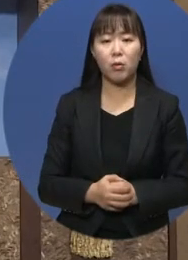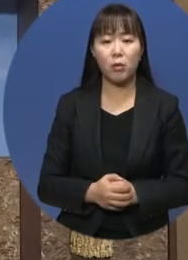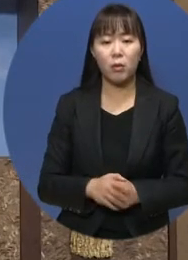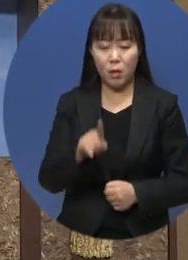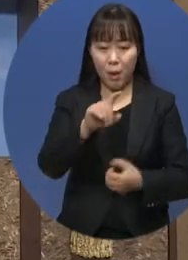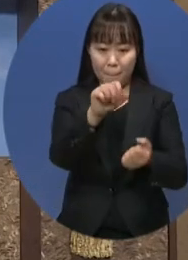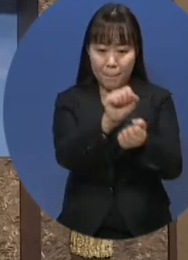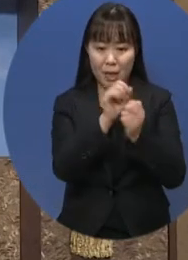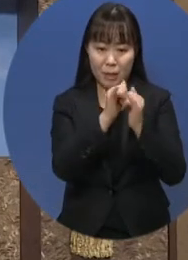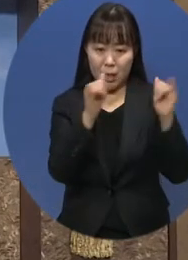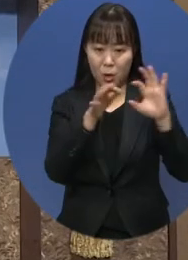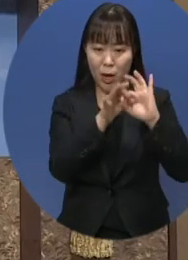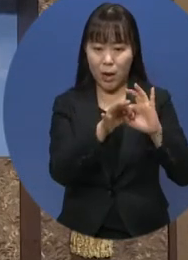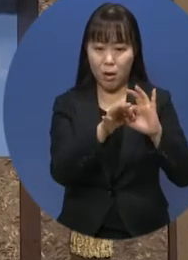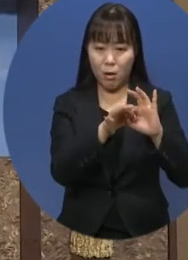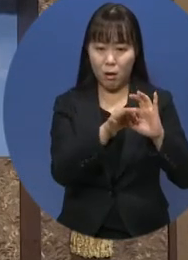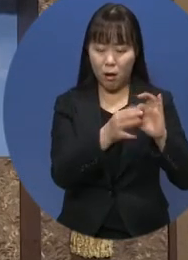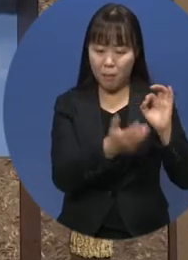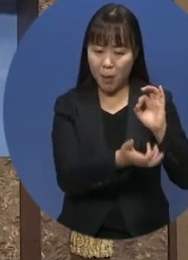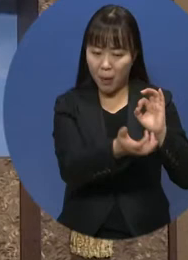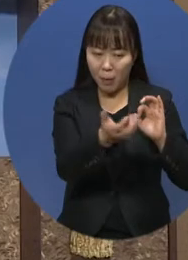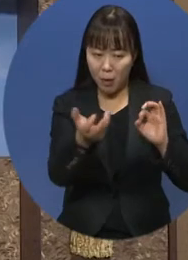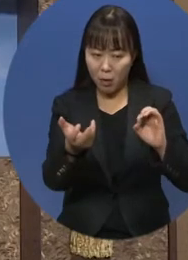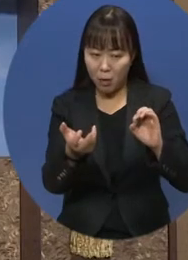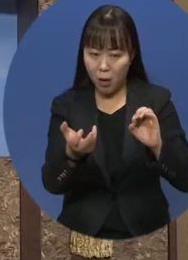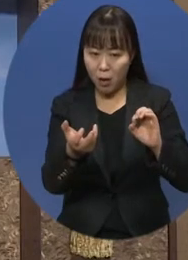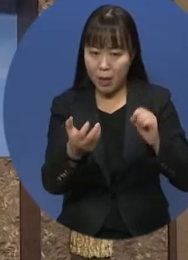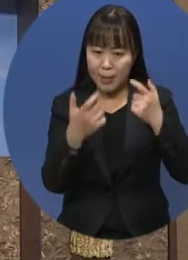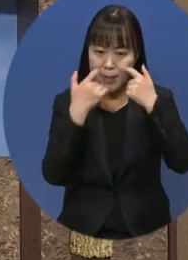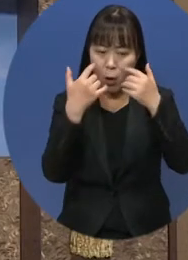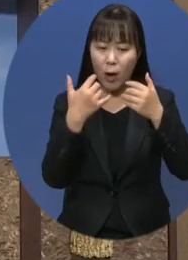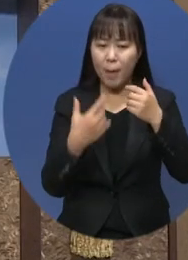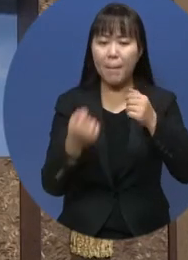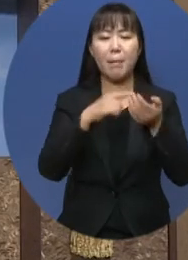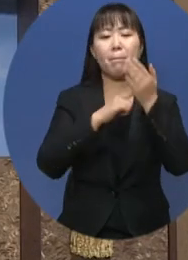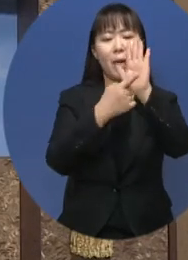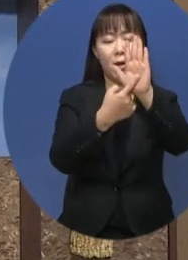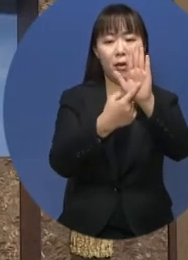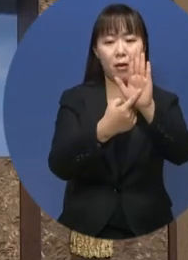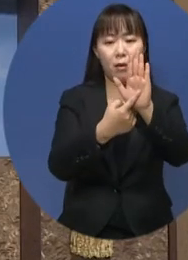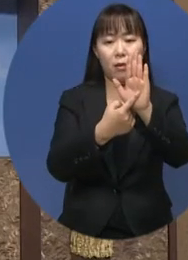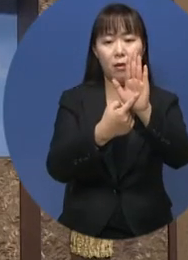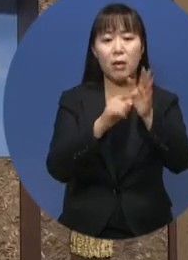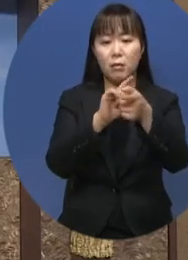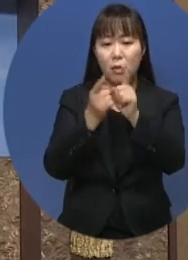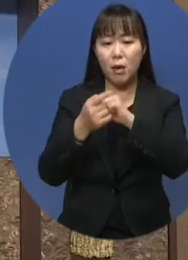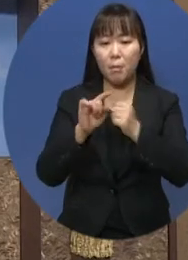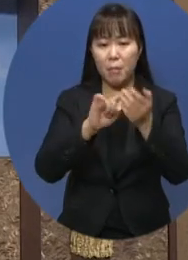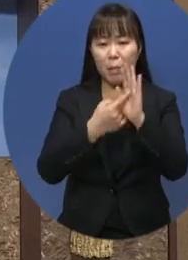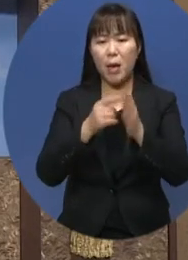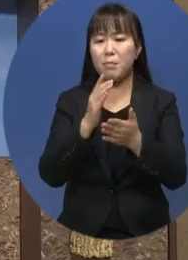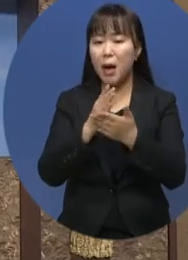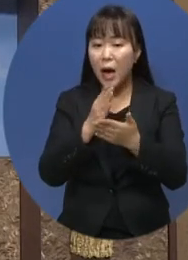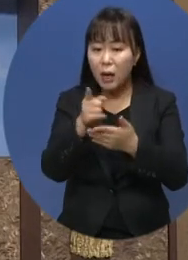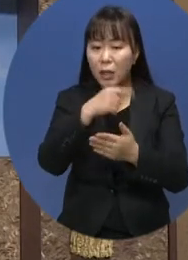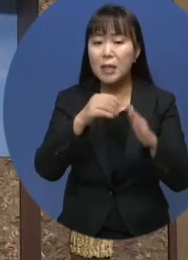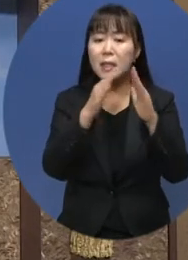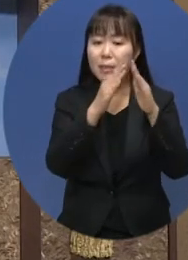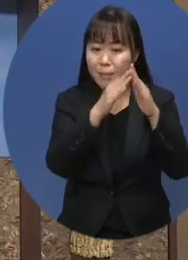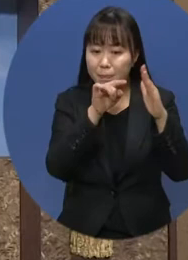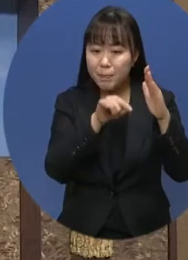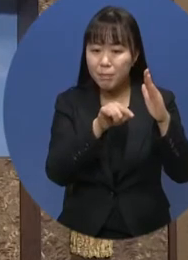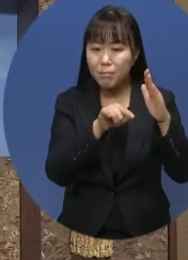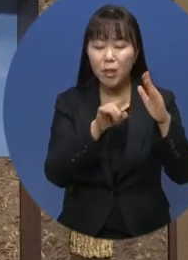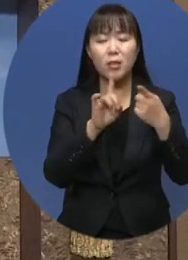확진 자에 대한 정확한 동선을 빨리 발표를 했어요 대신 발표 하지 말아야 될 자택